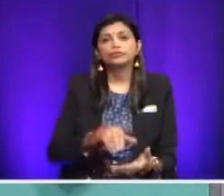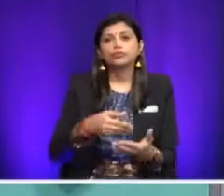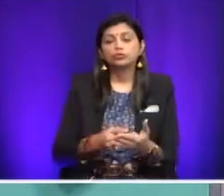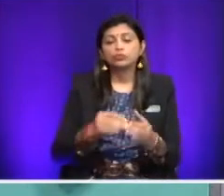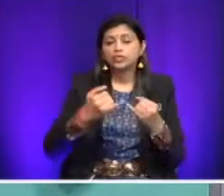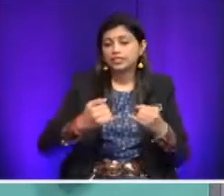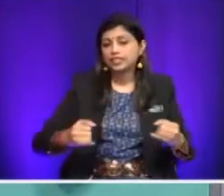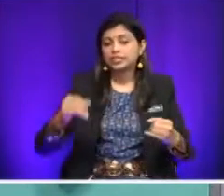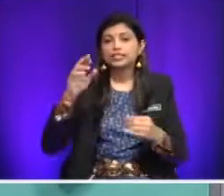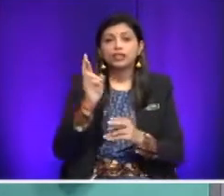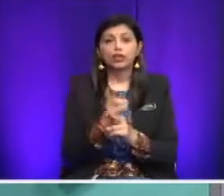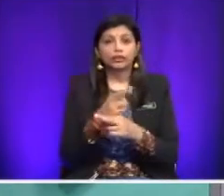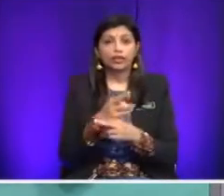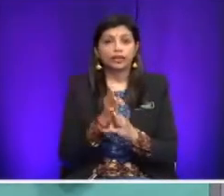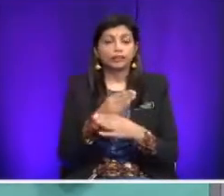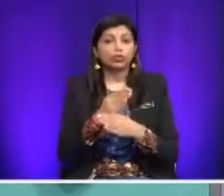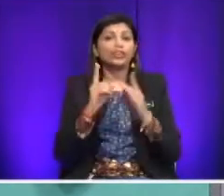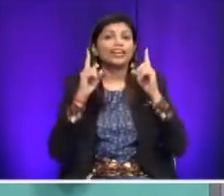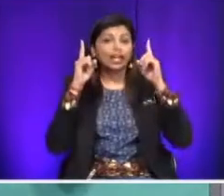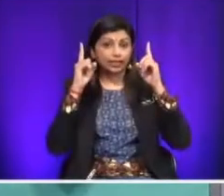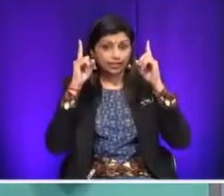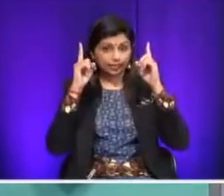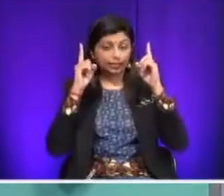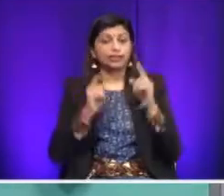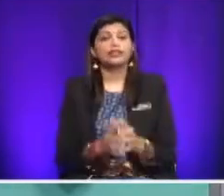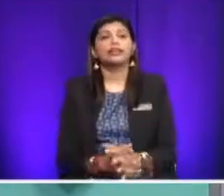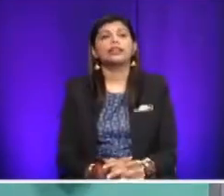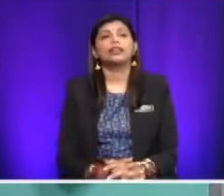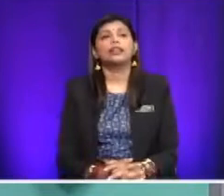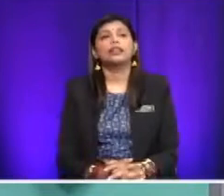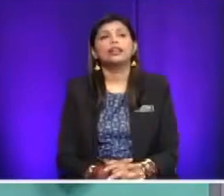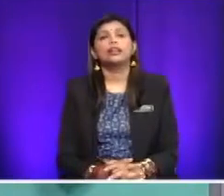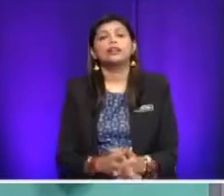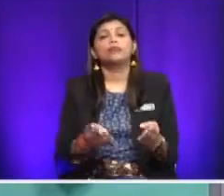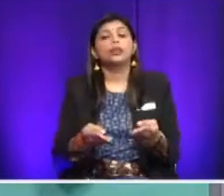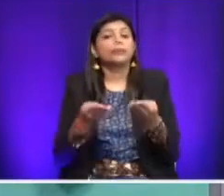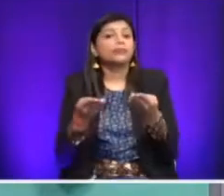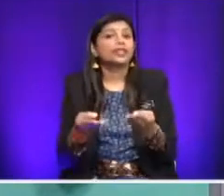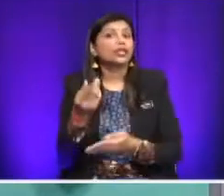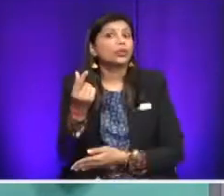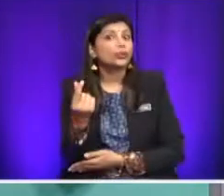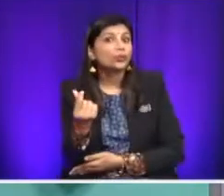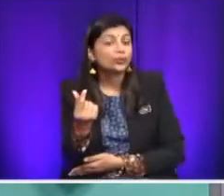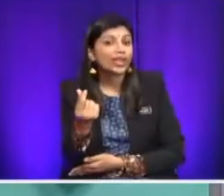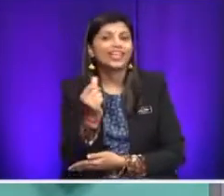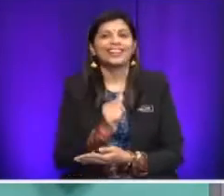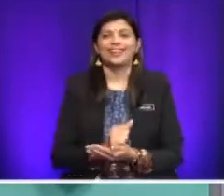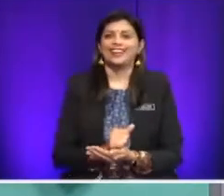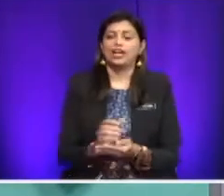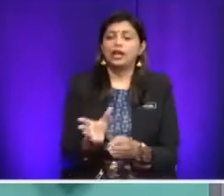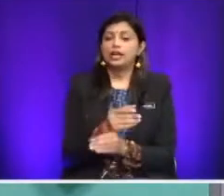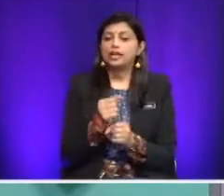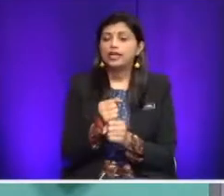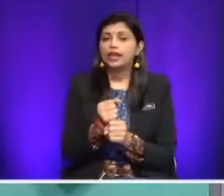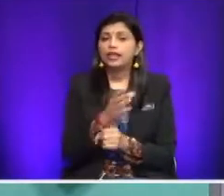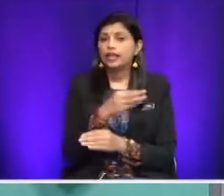automotive Oke saya tidak secara tidak langsung bidang ini berpotensi untuk menjana pendapatan dan mencipta peluang pekerjaan serta menekan emisi